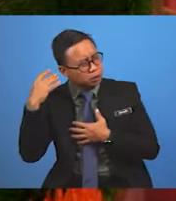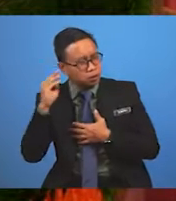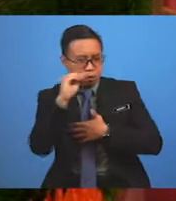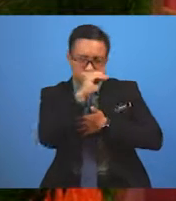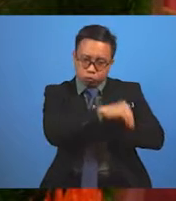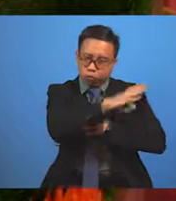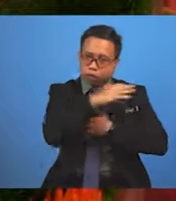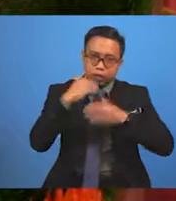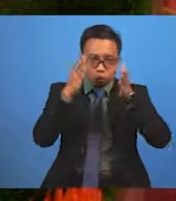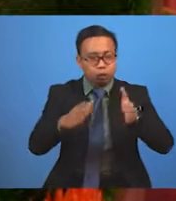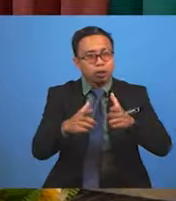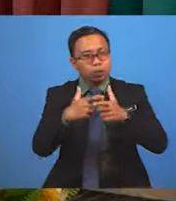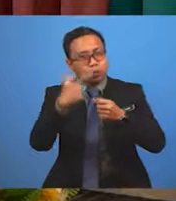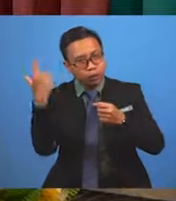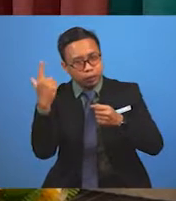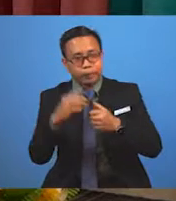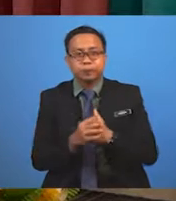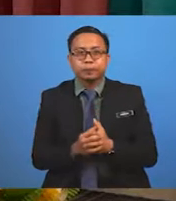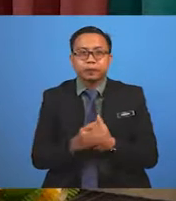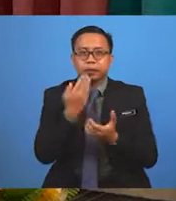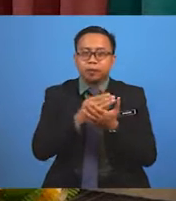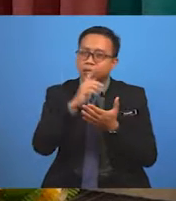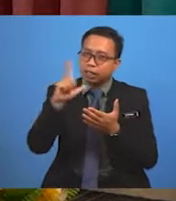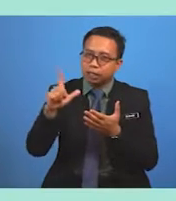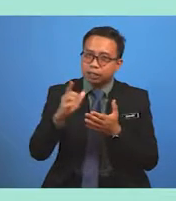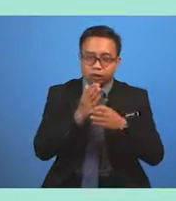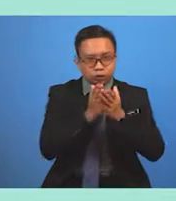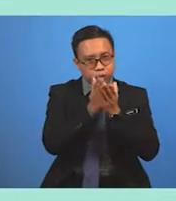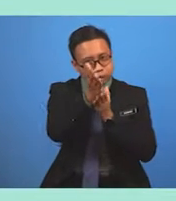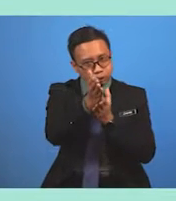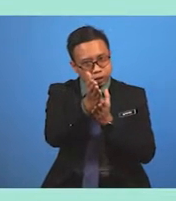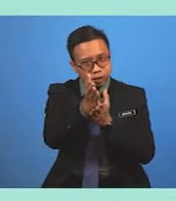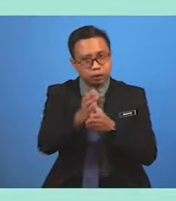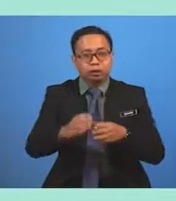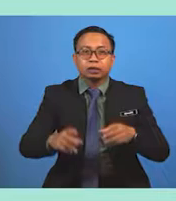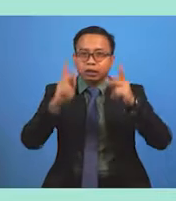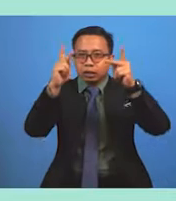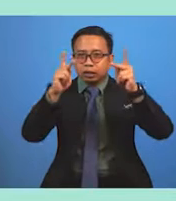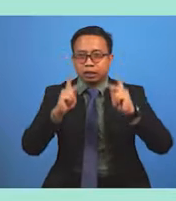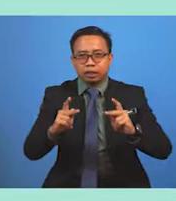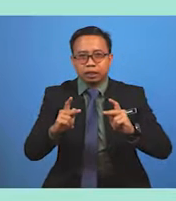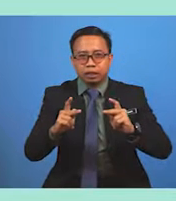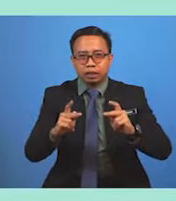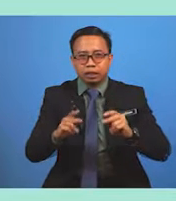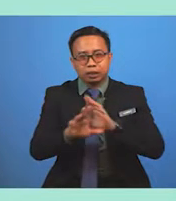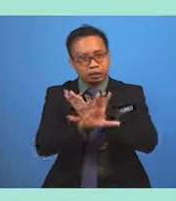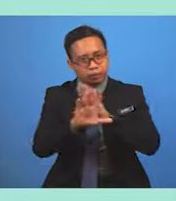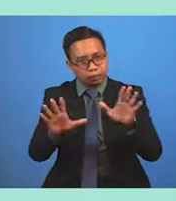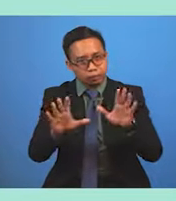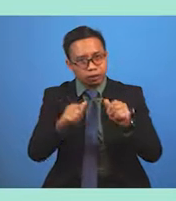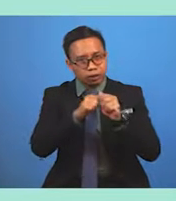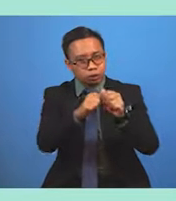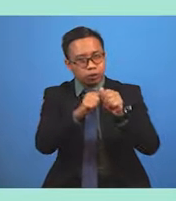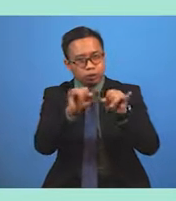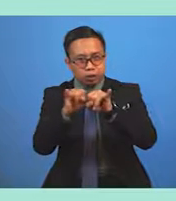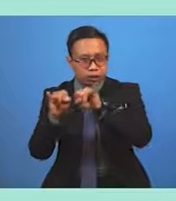orang asing untuk menceroboh. Baiklah. Seterusnya, kita ke kaedah pencegahan musuh tenakan di dalam